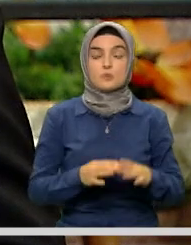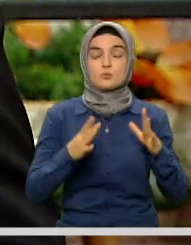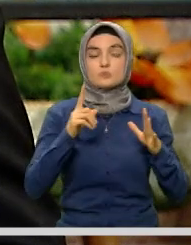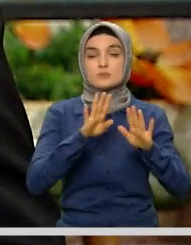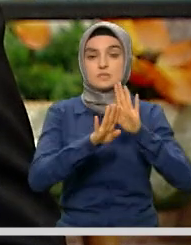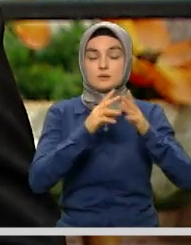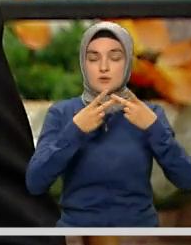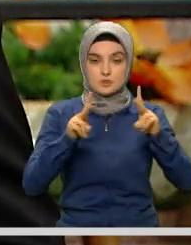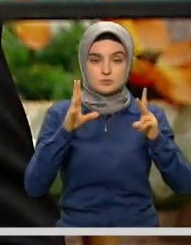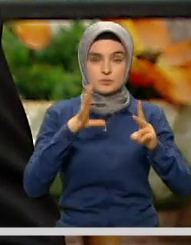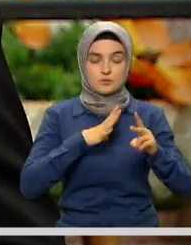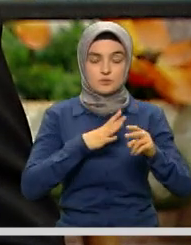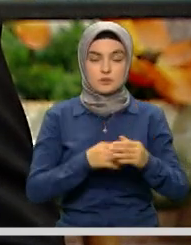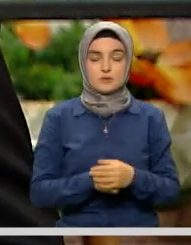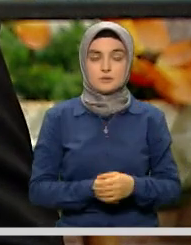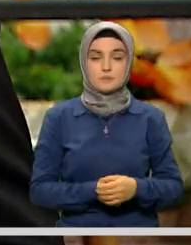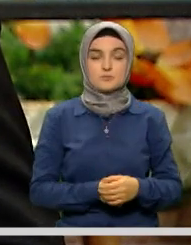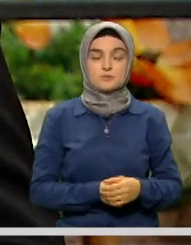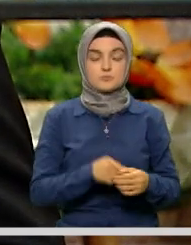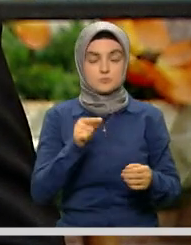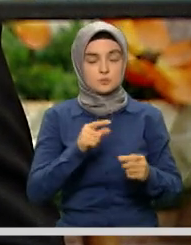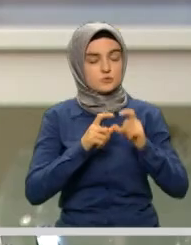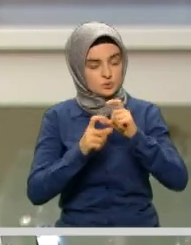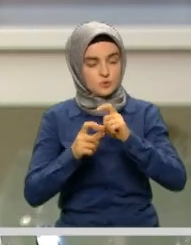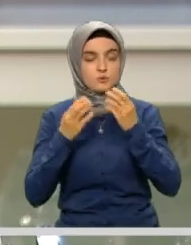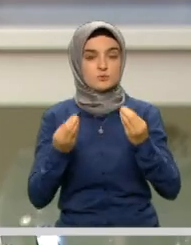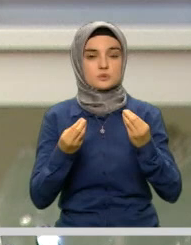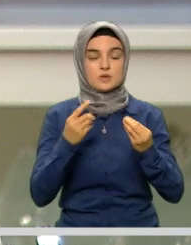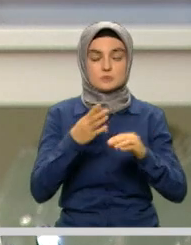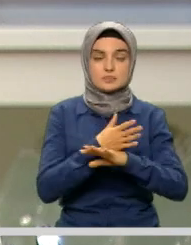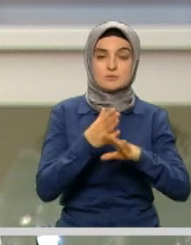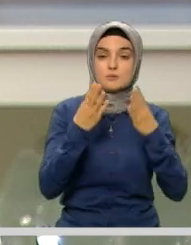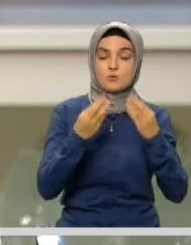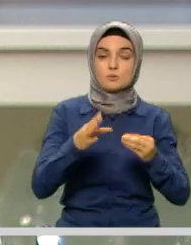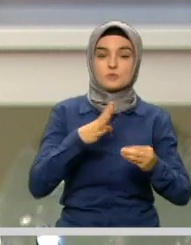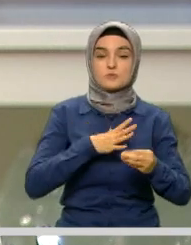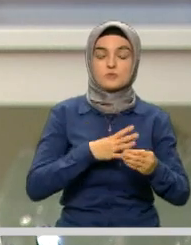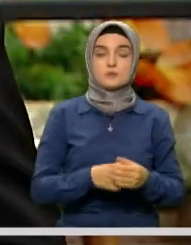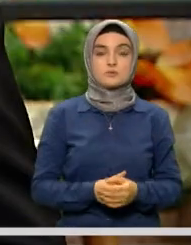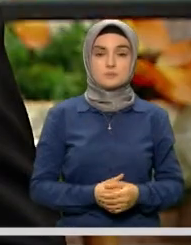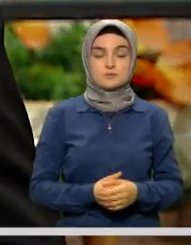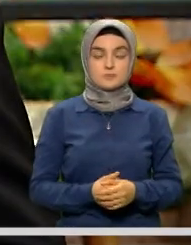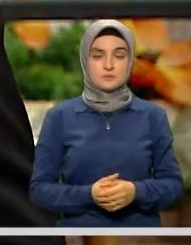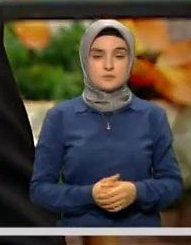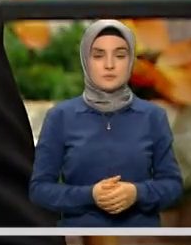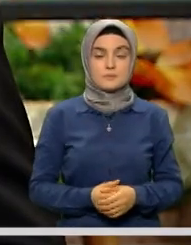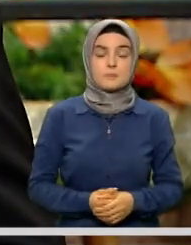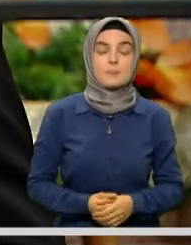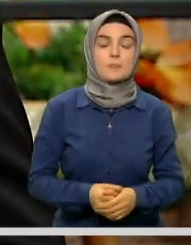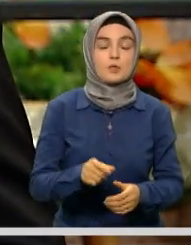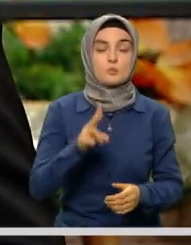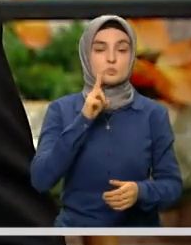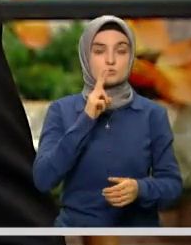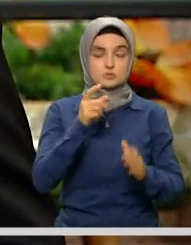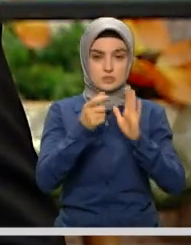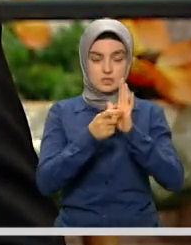da açıyor. Evet. Yani bu mektuplaşma, bu sorgulama. Güzel bir vesile. Ne kadar güzel bir vesile. Ve nihayetinde ayet-i